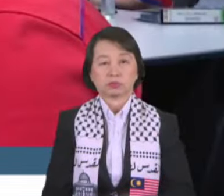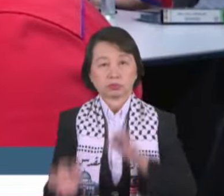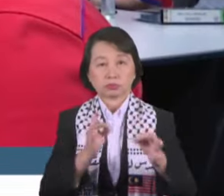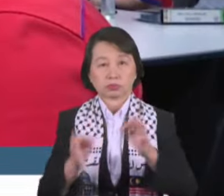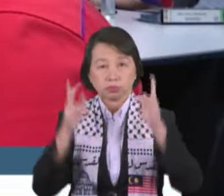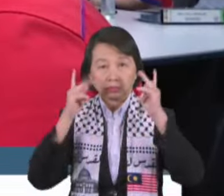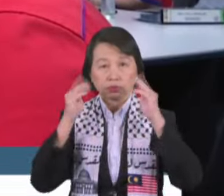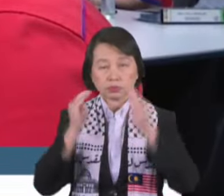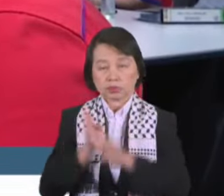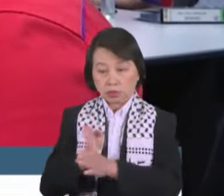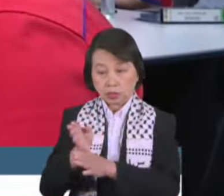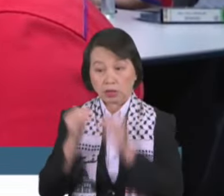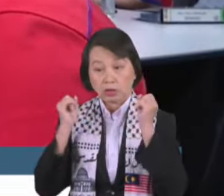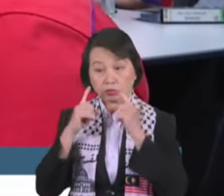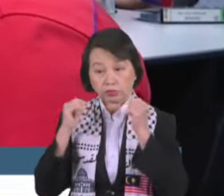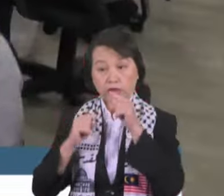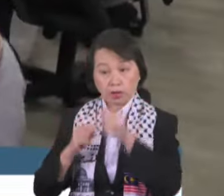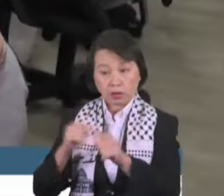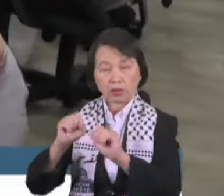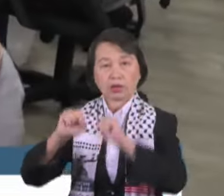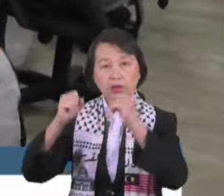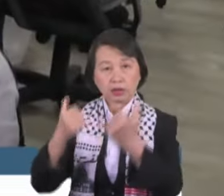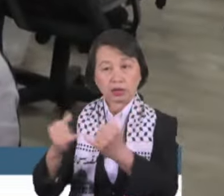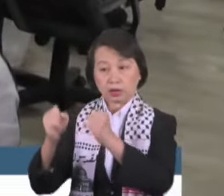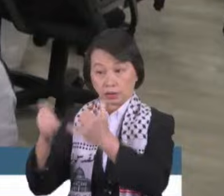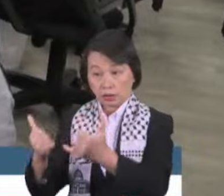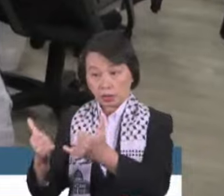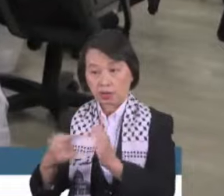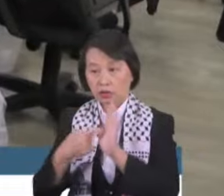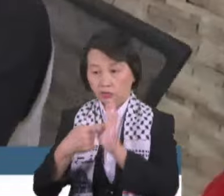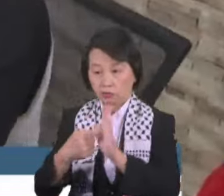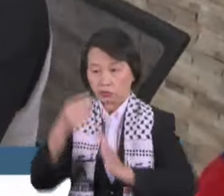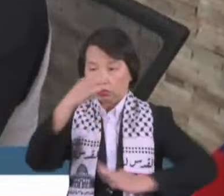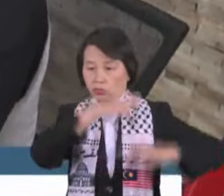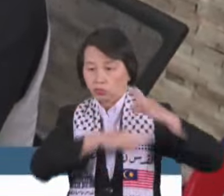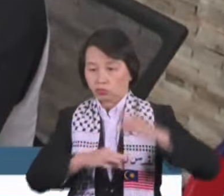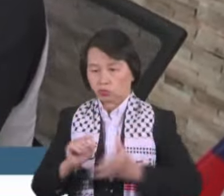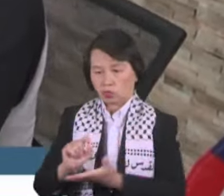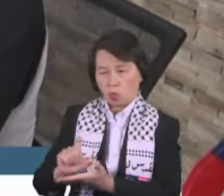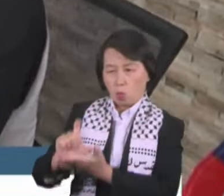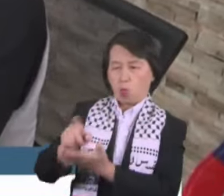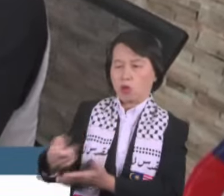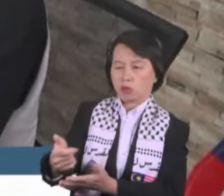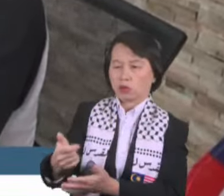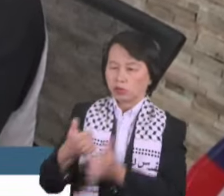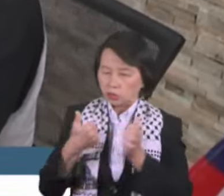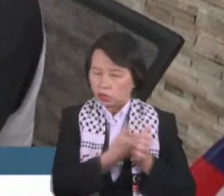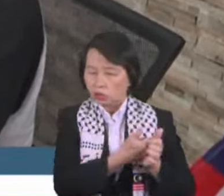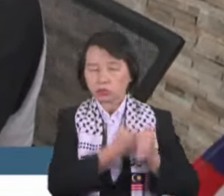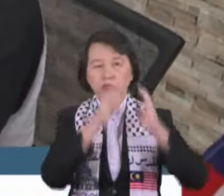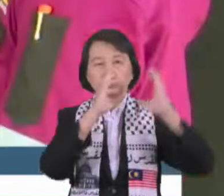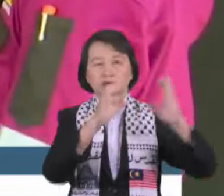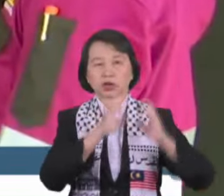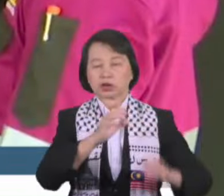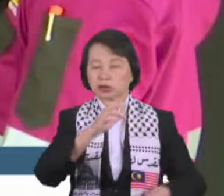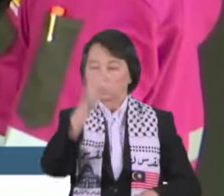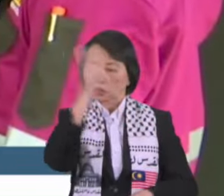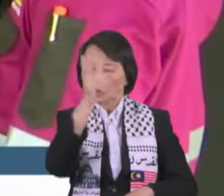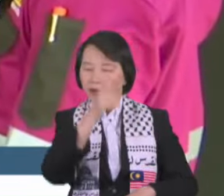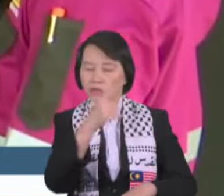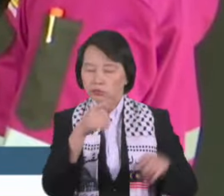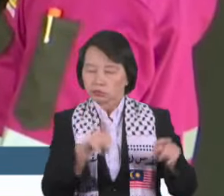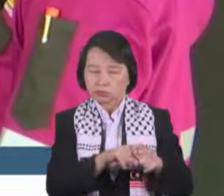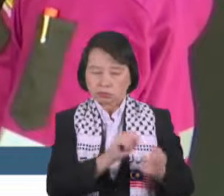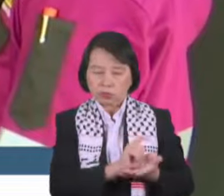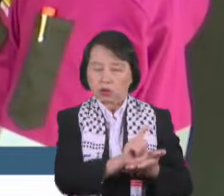Jelas beliau, sektor swasta terutamanya syarikat-syarikat yang catatkan keuntungan tinggi mencontohi kerajaan menaikkan gaji dengan mengambil